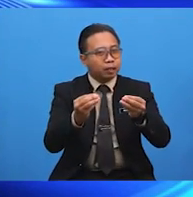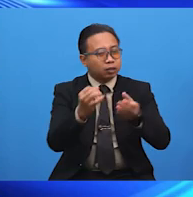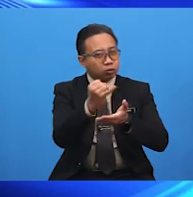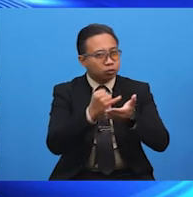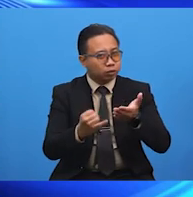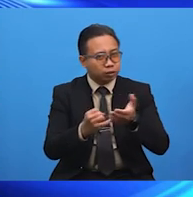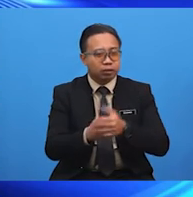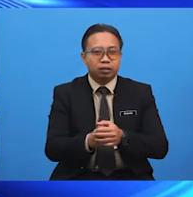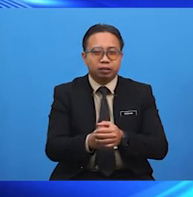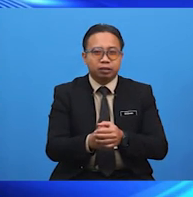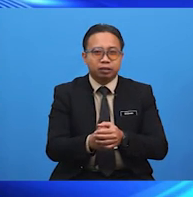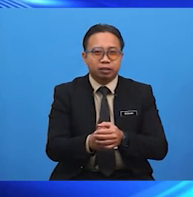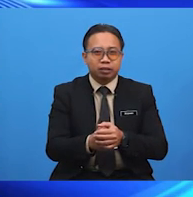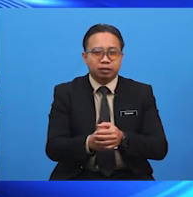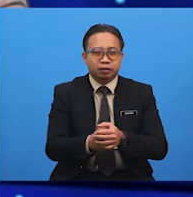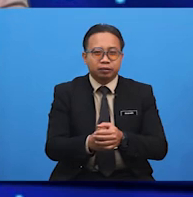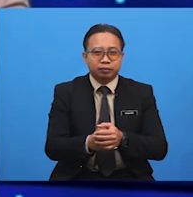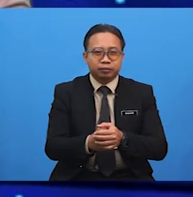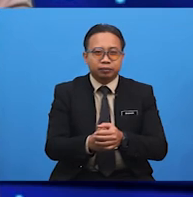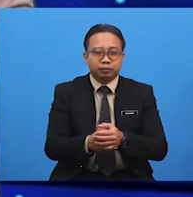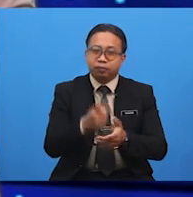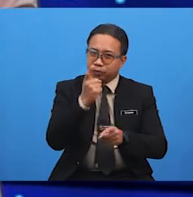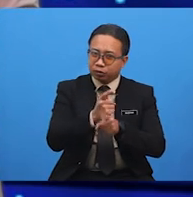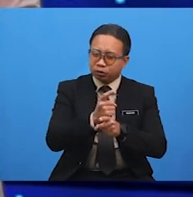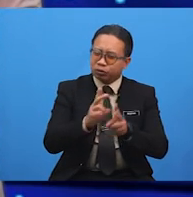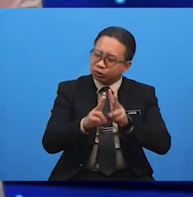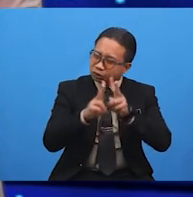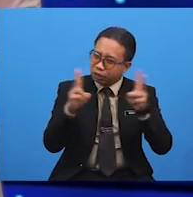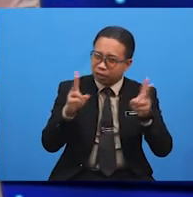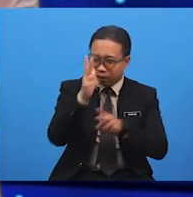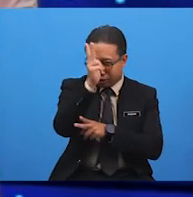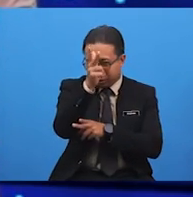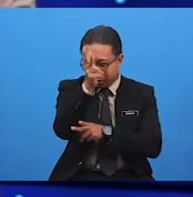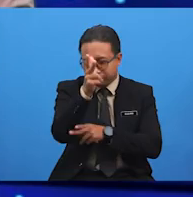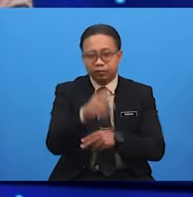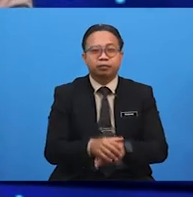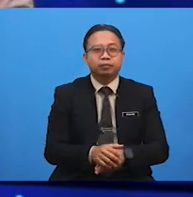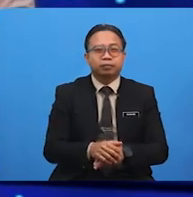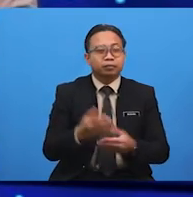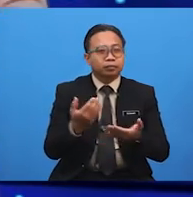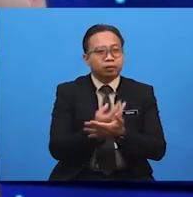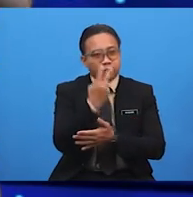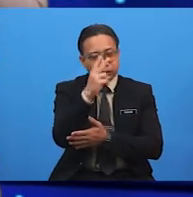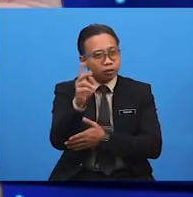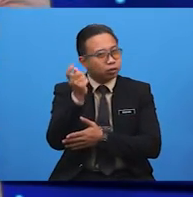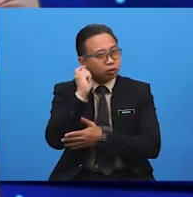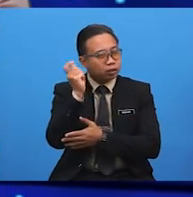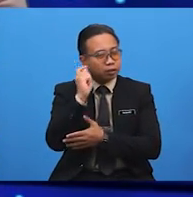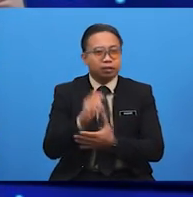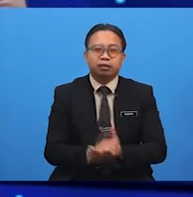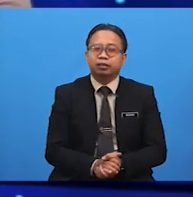penerbitan dan ilustrasi industri. Betul, sangat-sangat kreatif ya dengan rekan-rekan yang baru kita saksikan bersama-sama, Cikgu Wan.